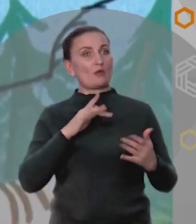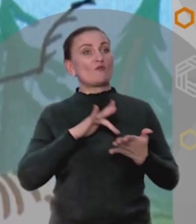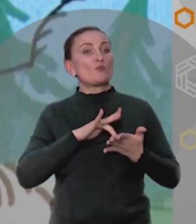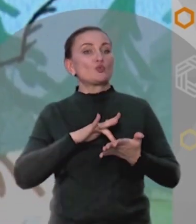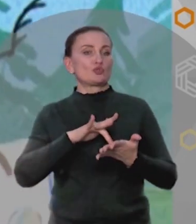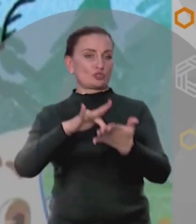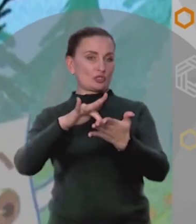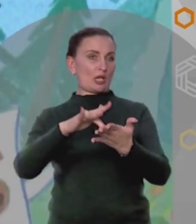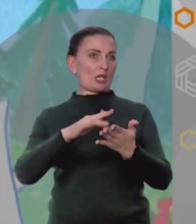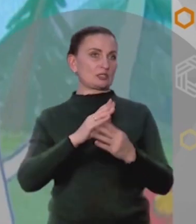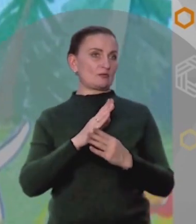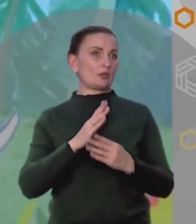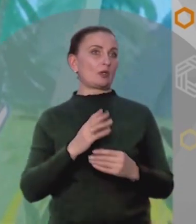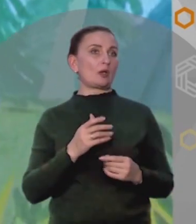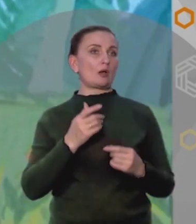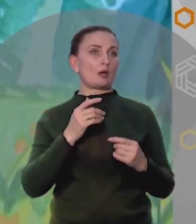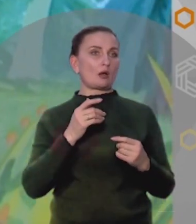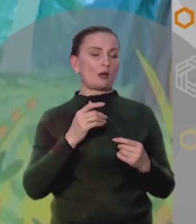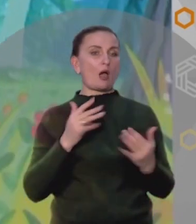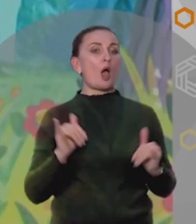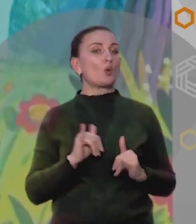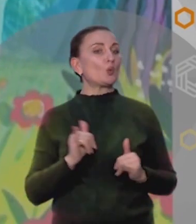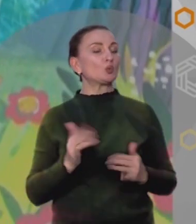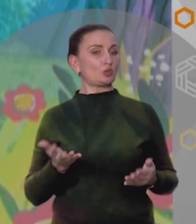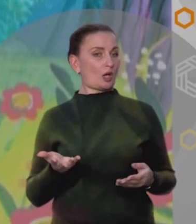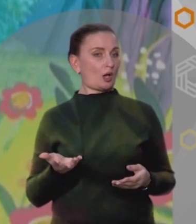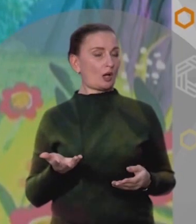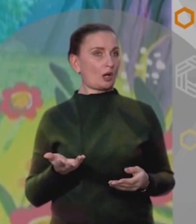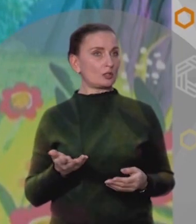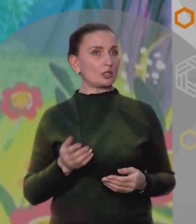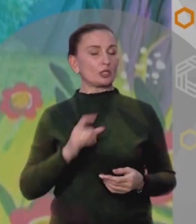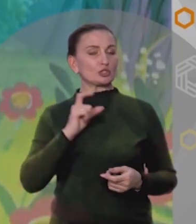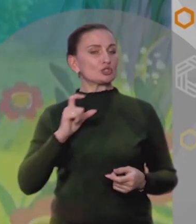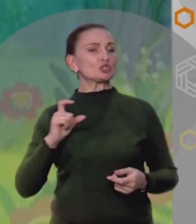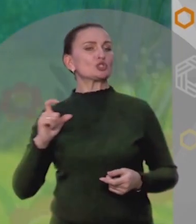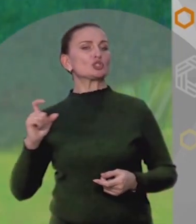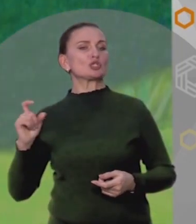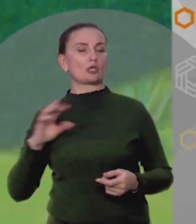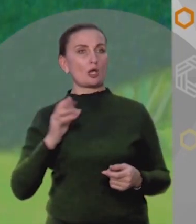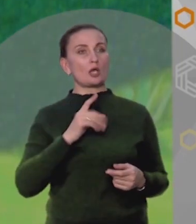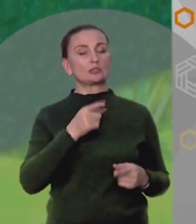мы отправимся в далекое путешествие. Путешествие? А куда?